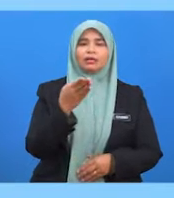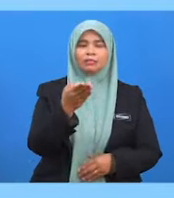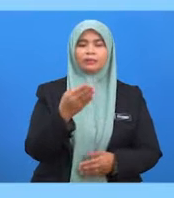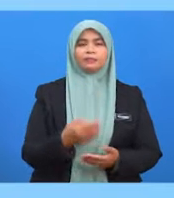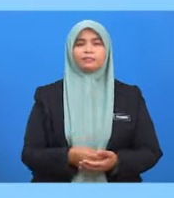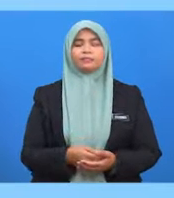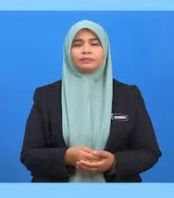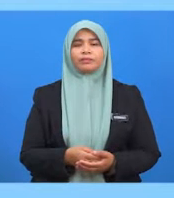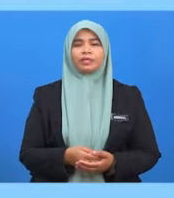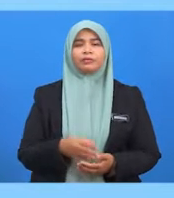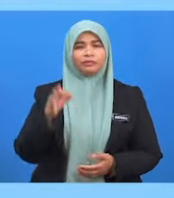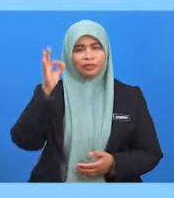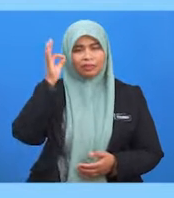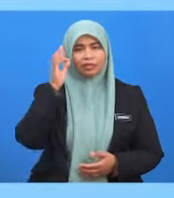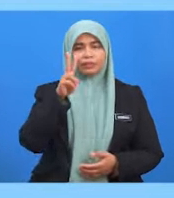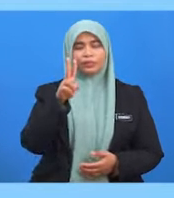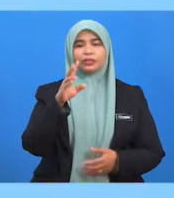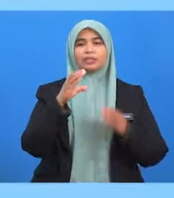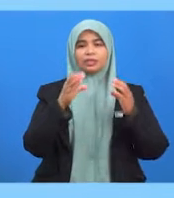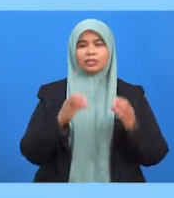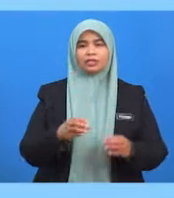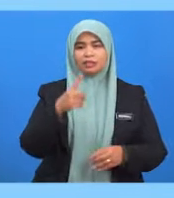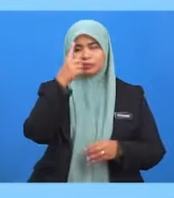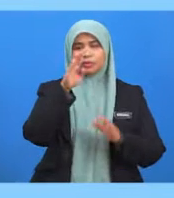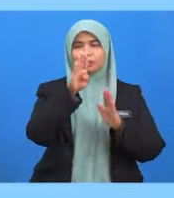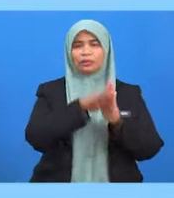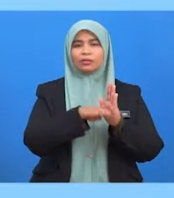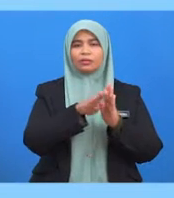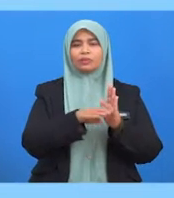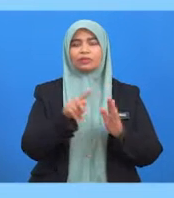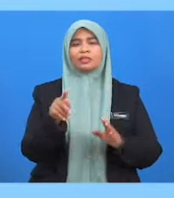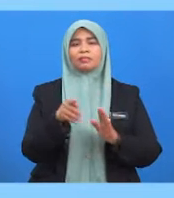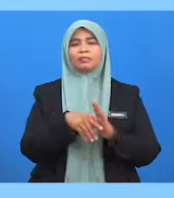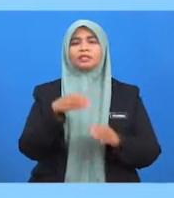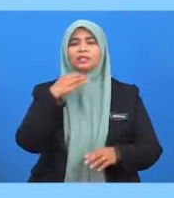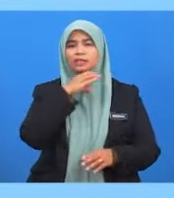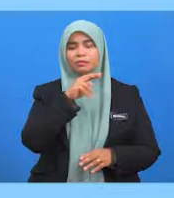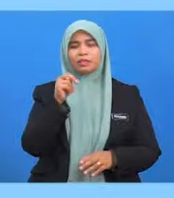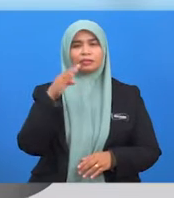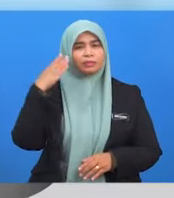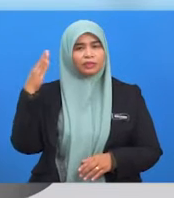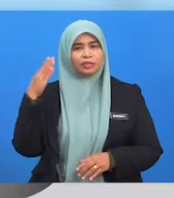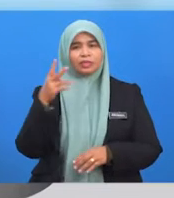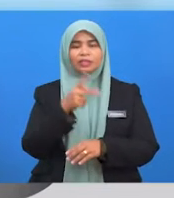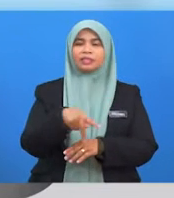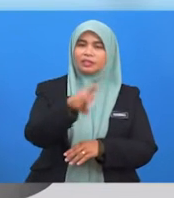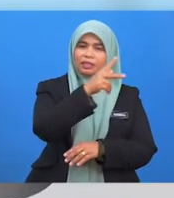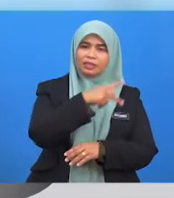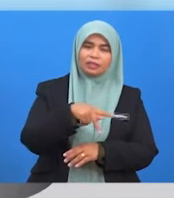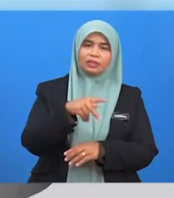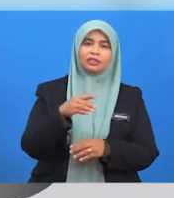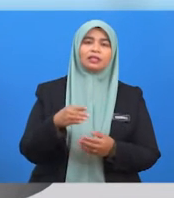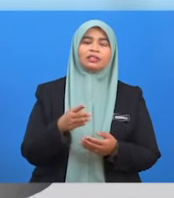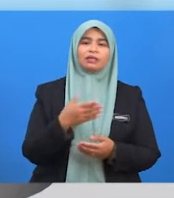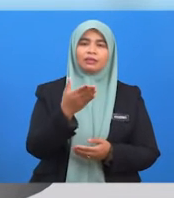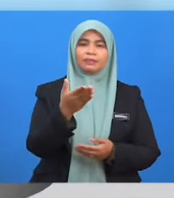Cikgu ulang, fikirkan dua cara untuk mengurangkan pencemaran bunyi di